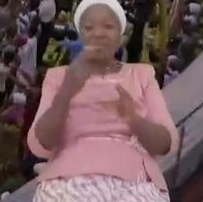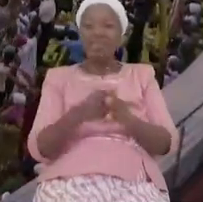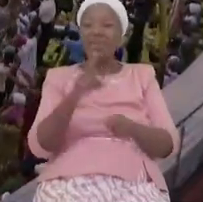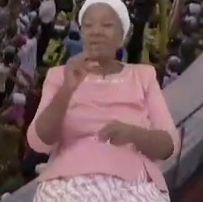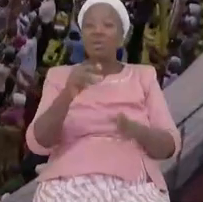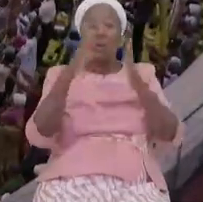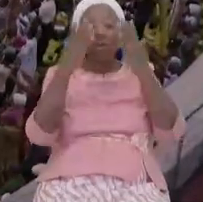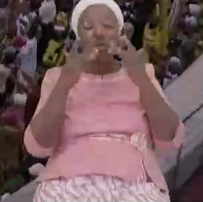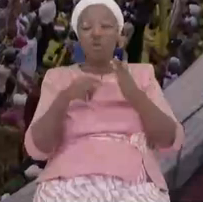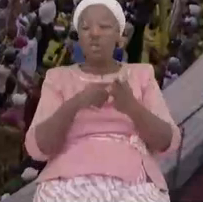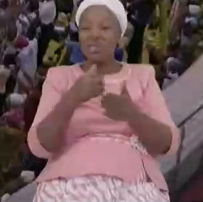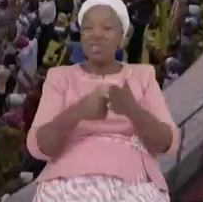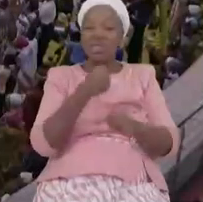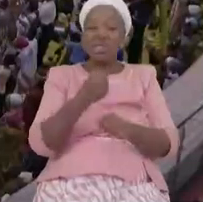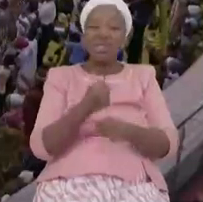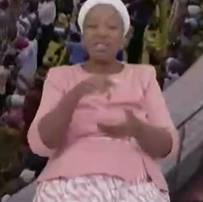pas de tristesse cette année,